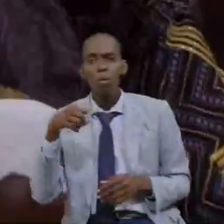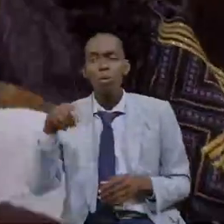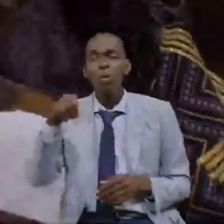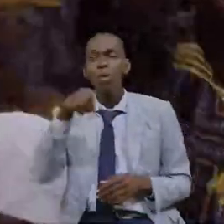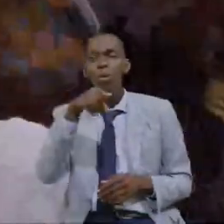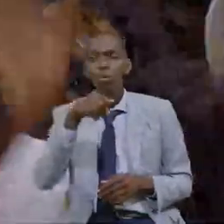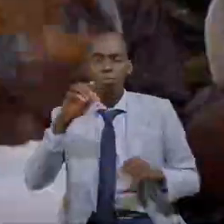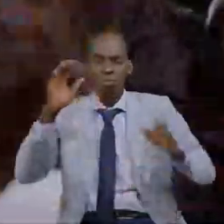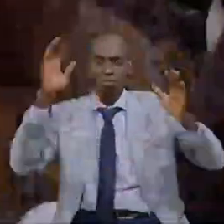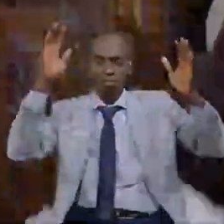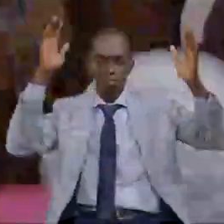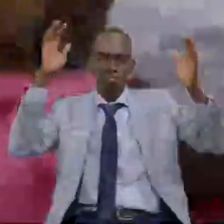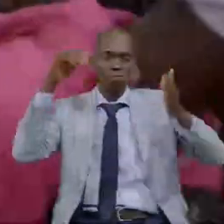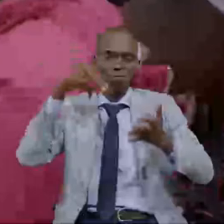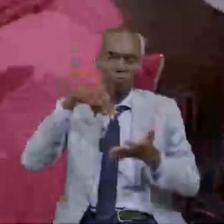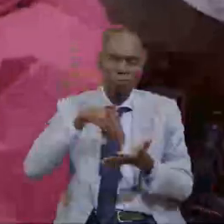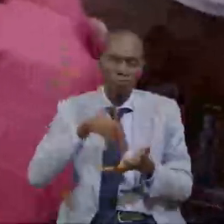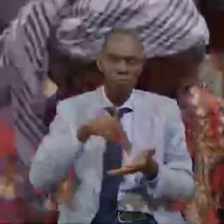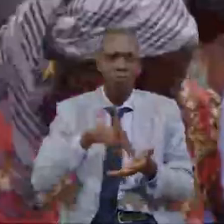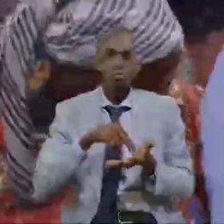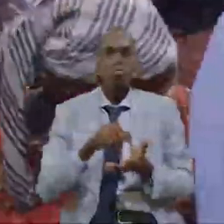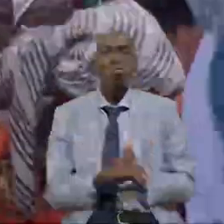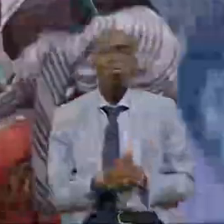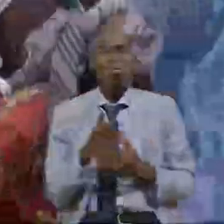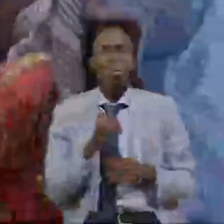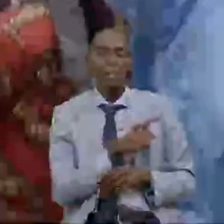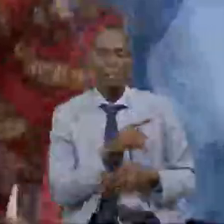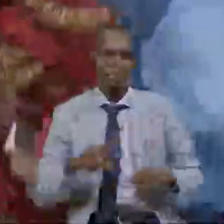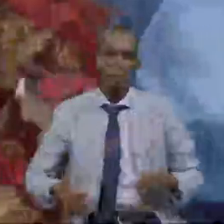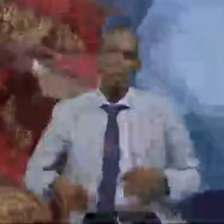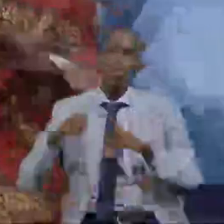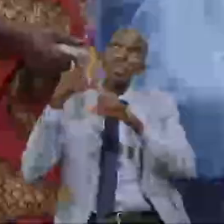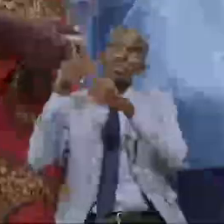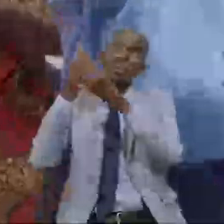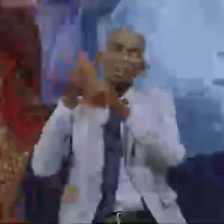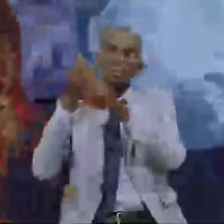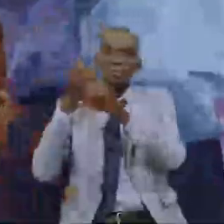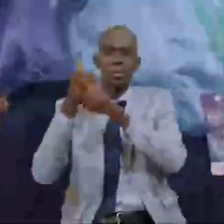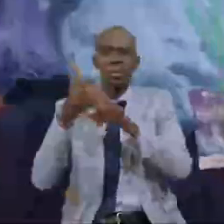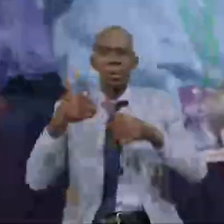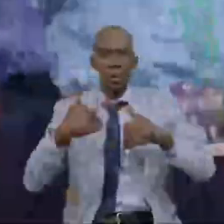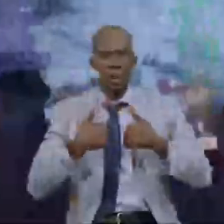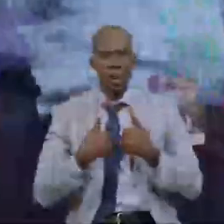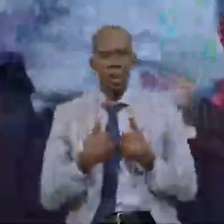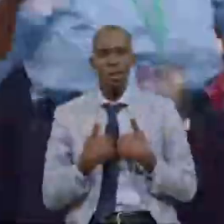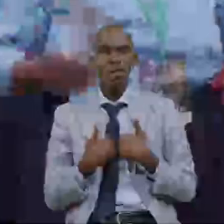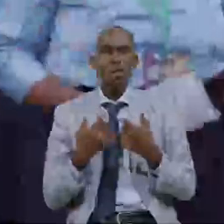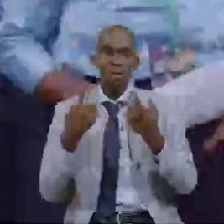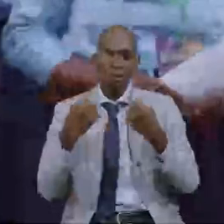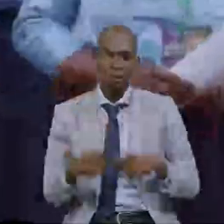es-tu? Lève cette main. Lève-toi n'importe où tu es. Le Seigneur lui-même est